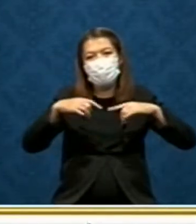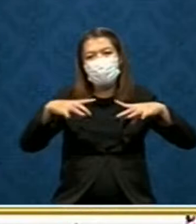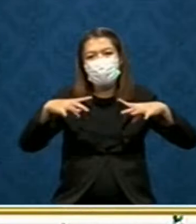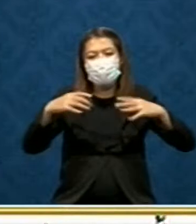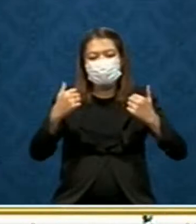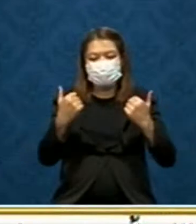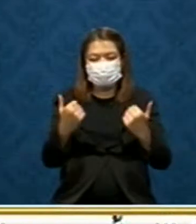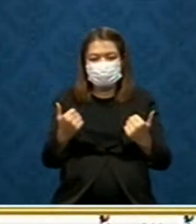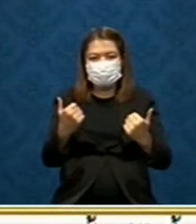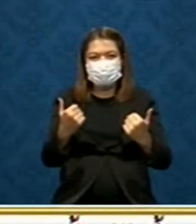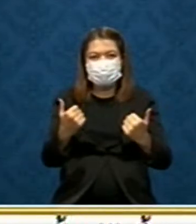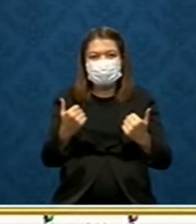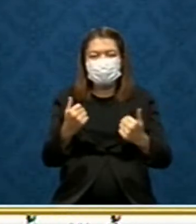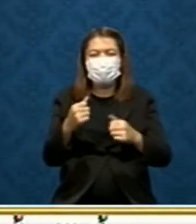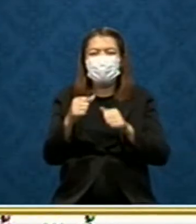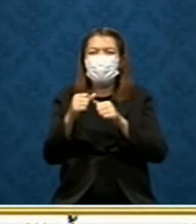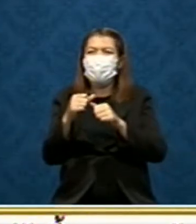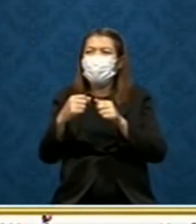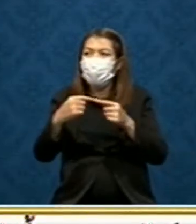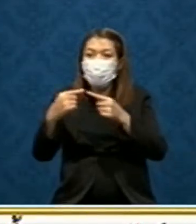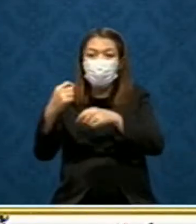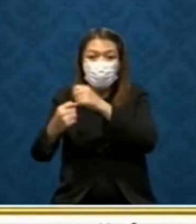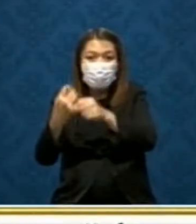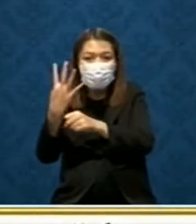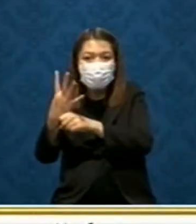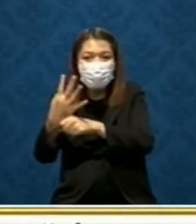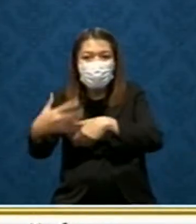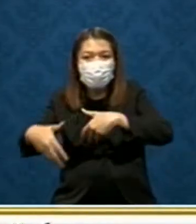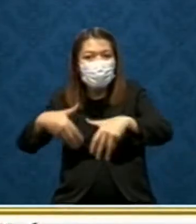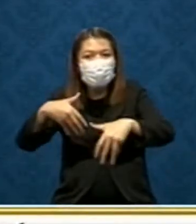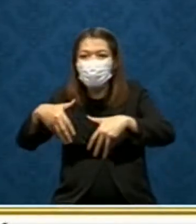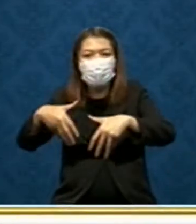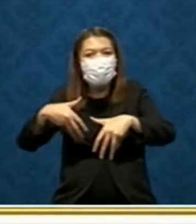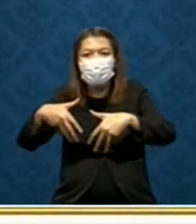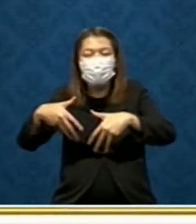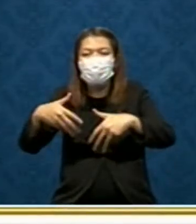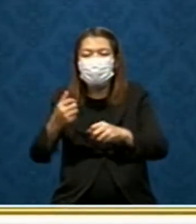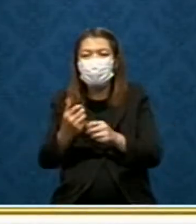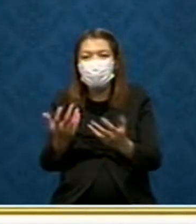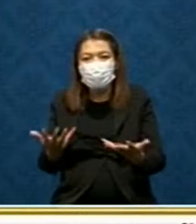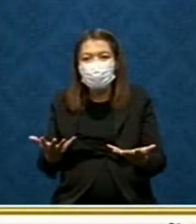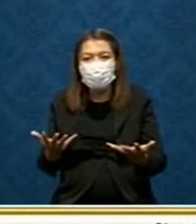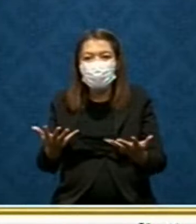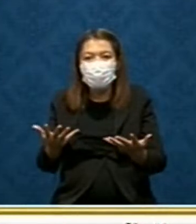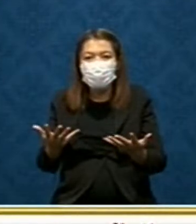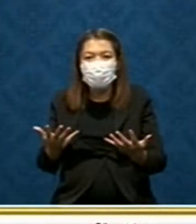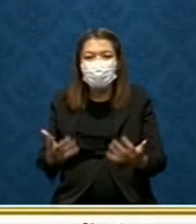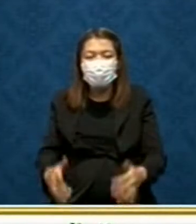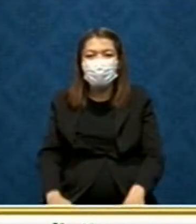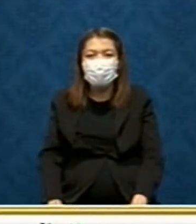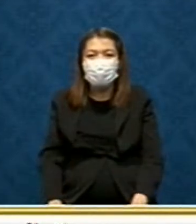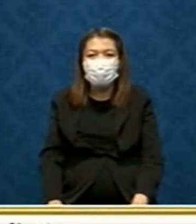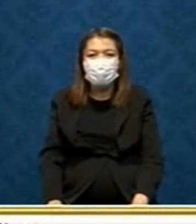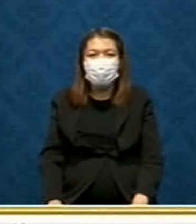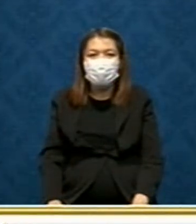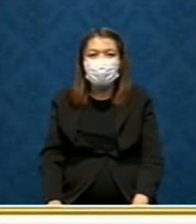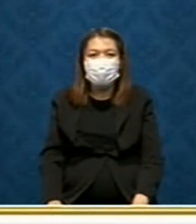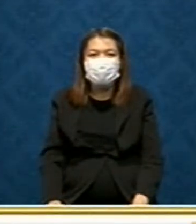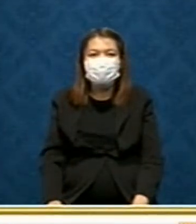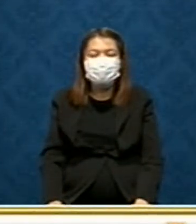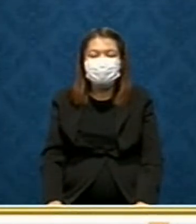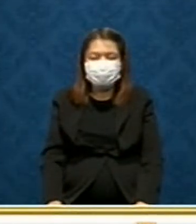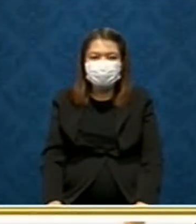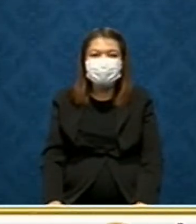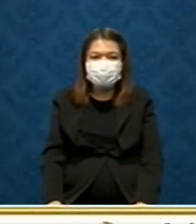ท่อยู่อกสีปีมาสีปี ชาวบ้านเี่ยทำไง เอาล